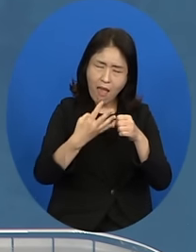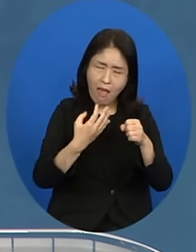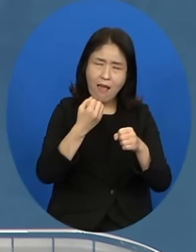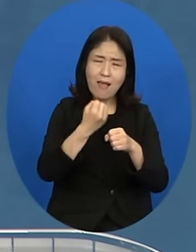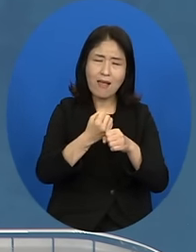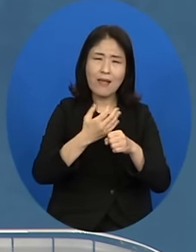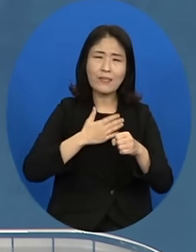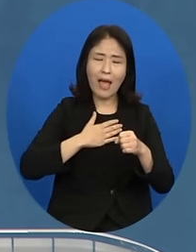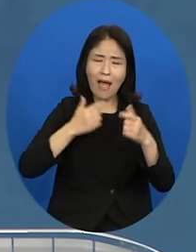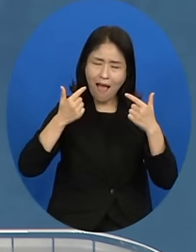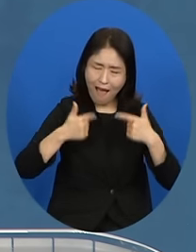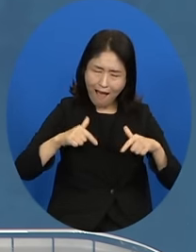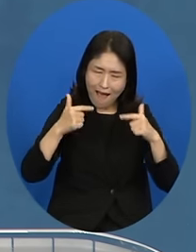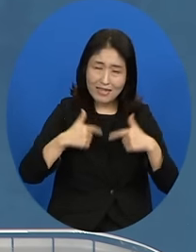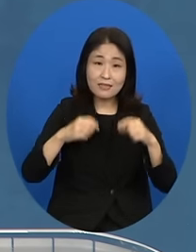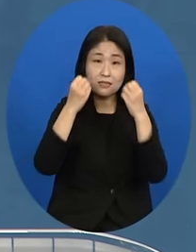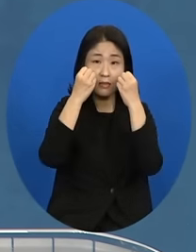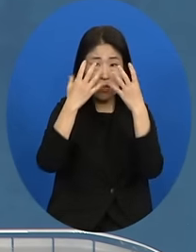같았던 적이 없었습니다.